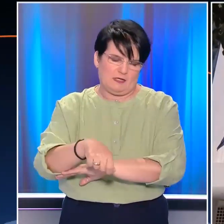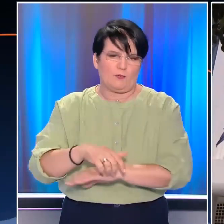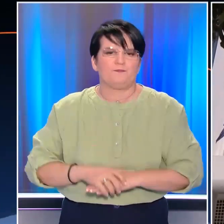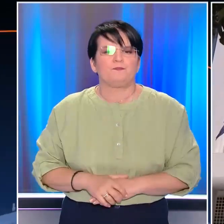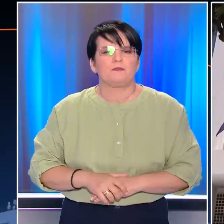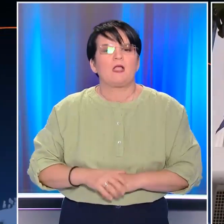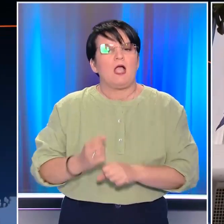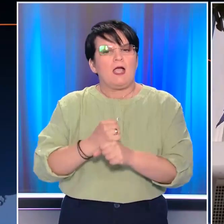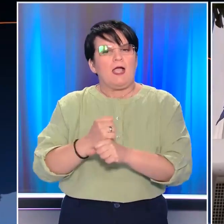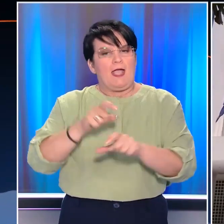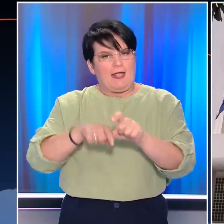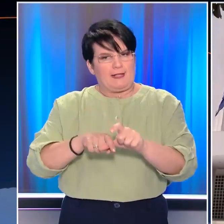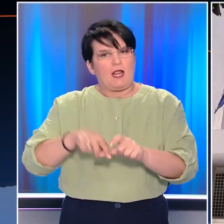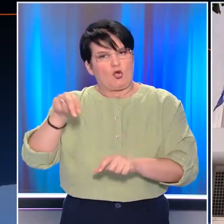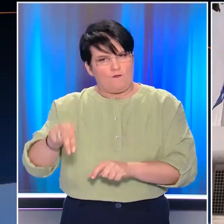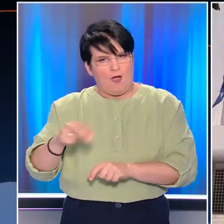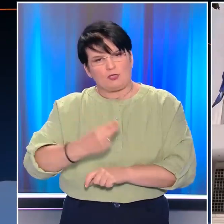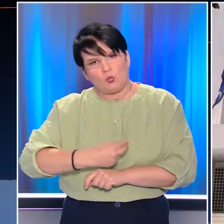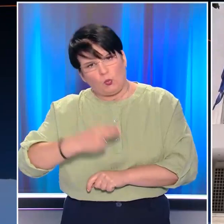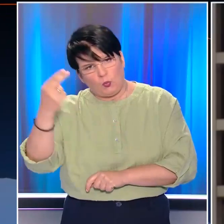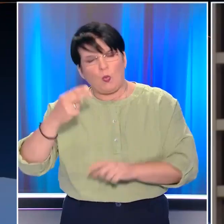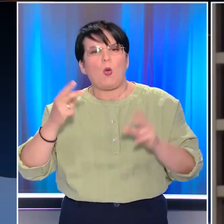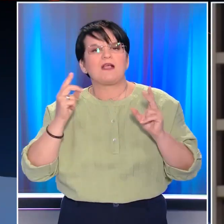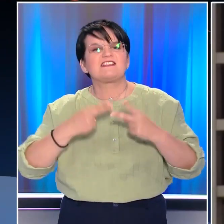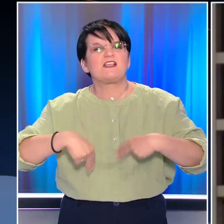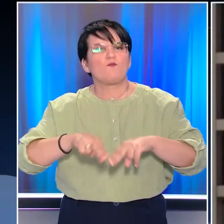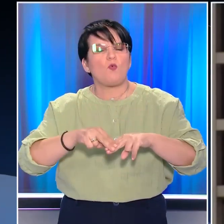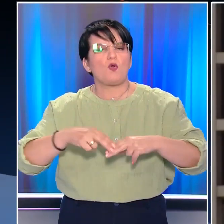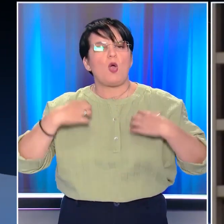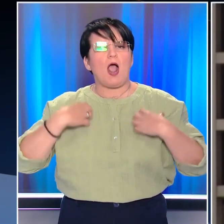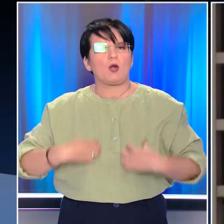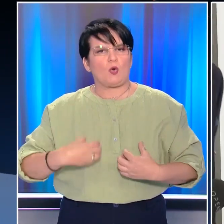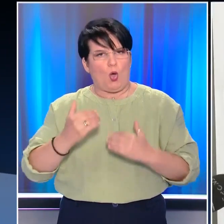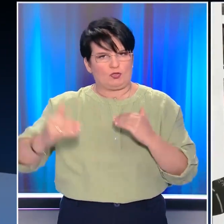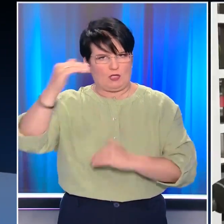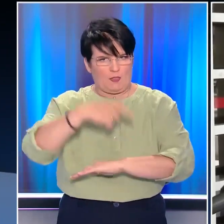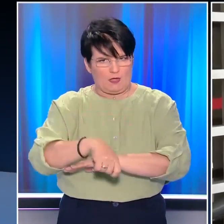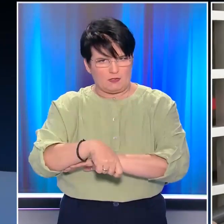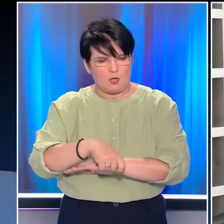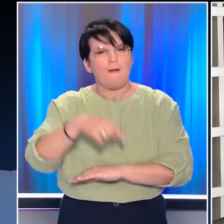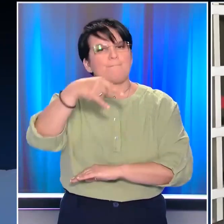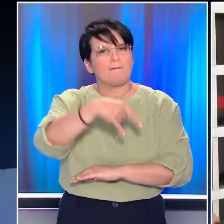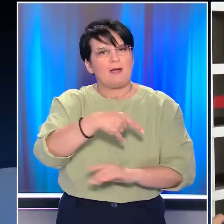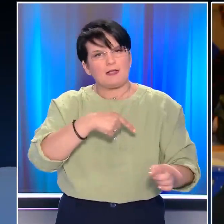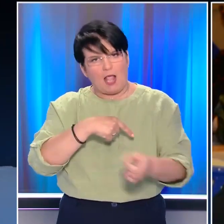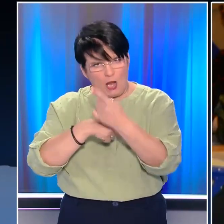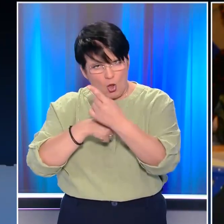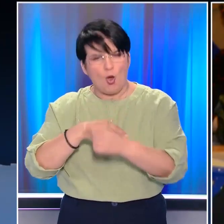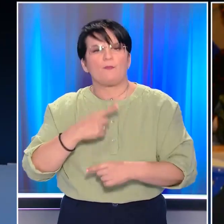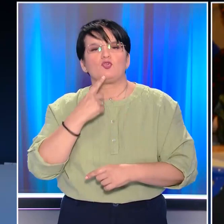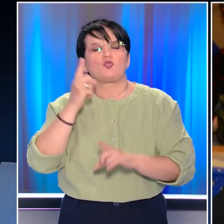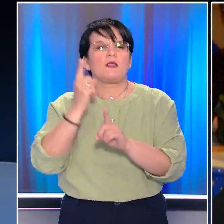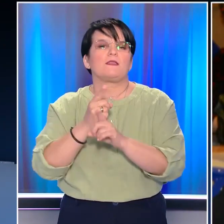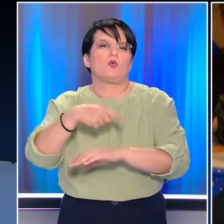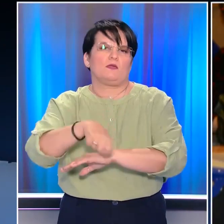της Νοβάρτης με το βούλευμα του Συμβουλίου του Άριου Πάγου, το οποίο παρέπεμψε αργά χθες το βράδυ το Δημήτρη Παπαγγελόπουλο και την Ελένη Τουλουπάκη στο